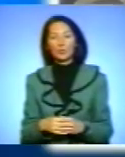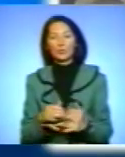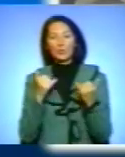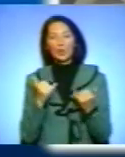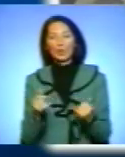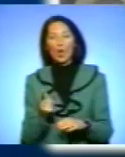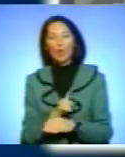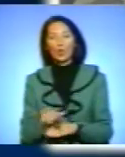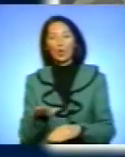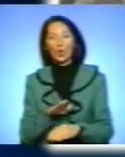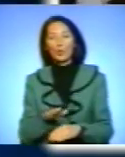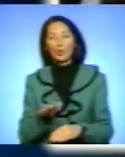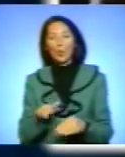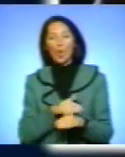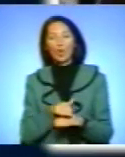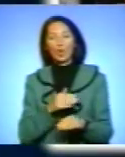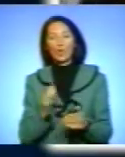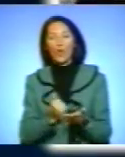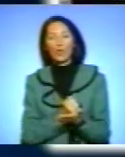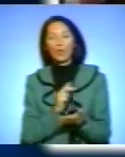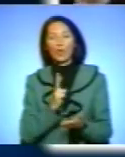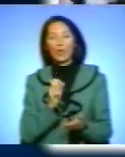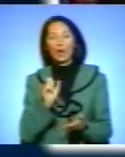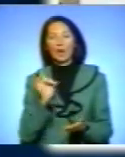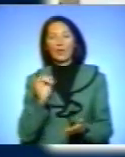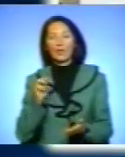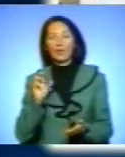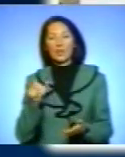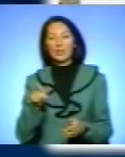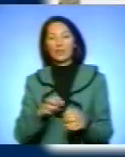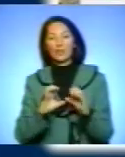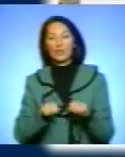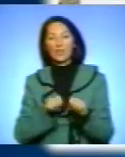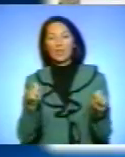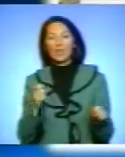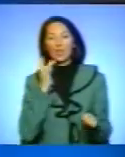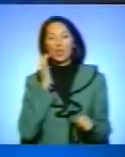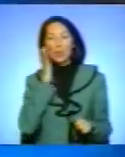Сьогодні у Тернопільському благодійному фонді «Карітас» відкрили стоматологію для бідних.